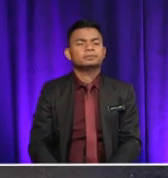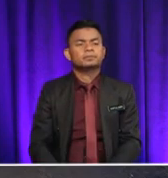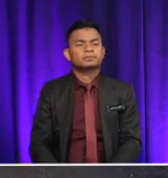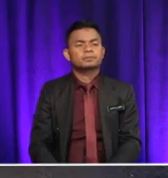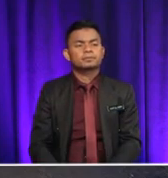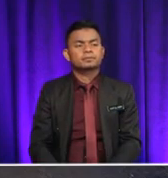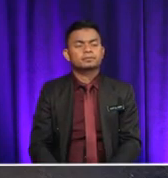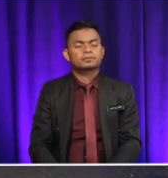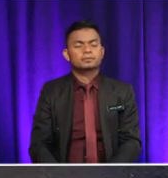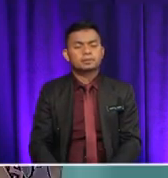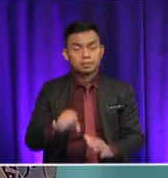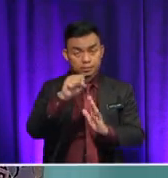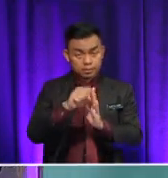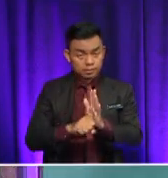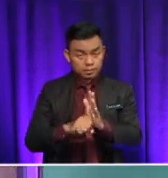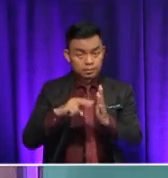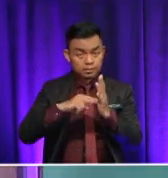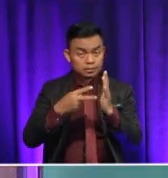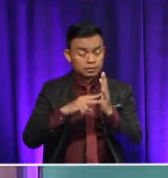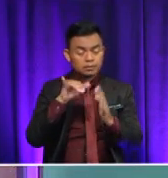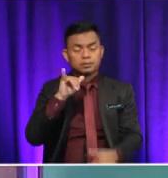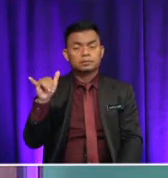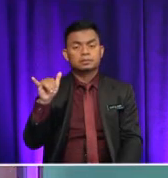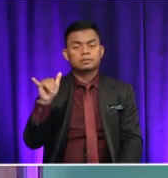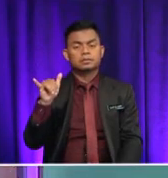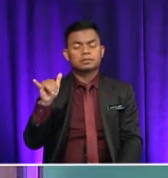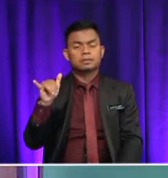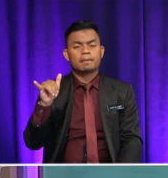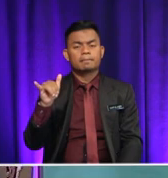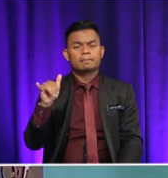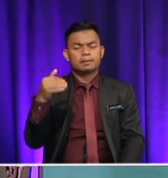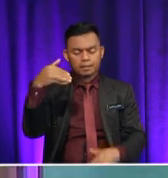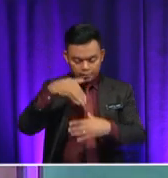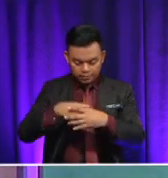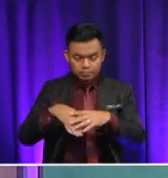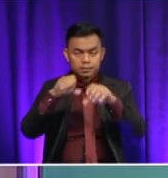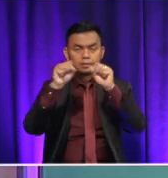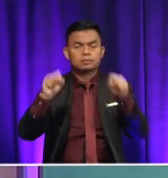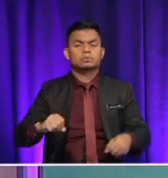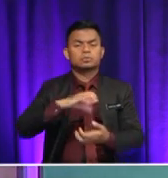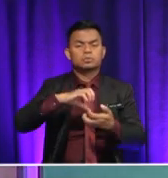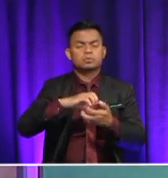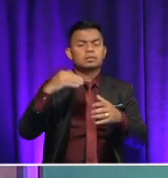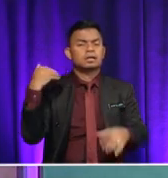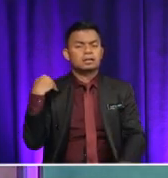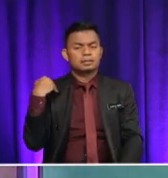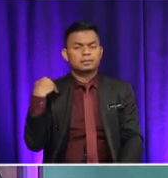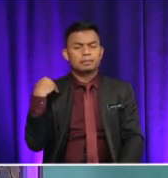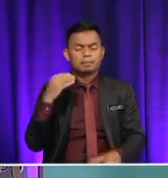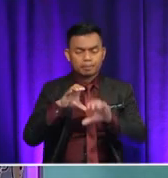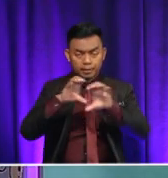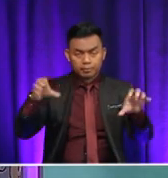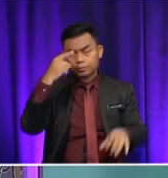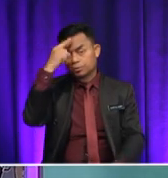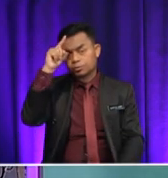meskinannya tangki pelampung dalam tubuh untuk buang air itu keluar dengan selamat